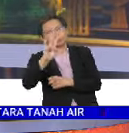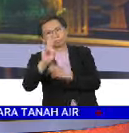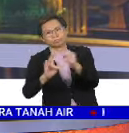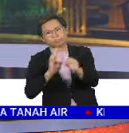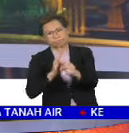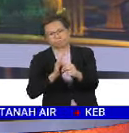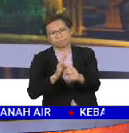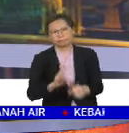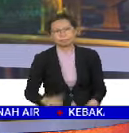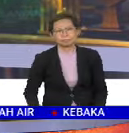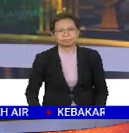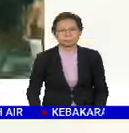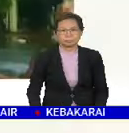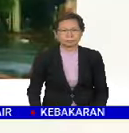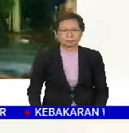7 tahun